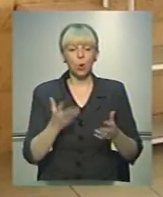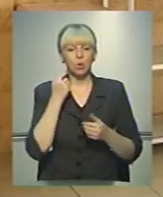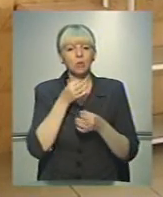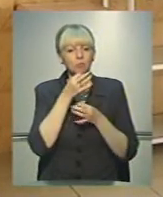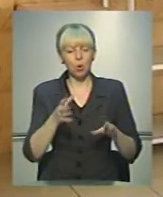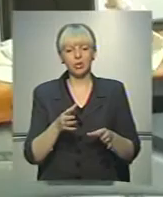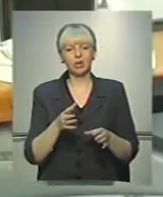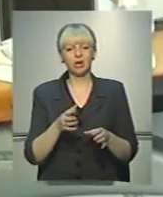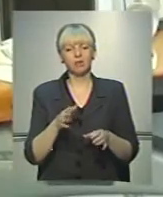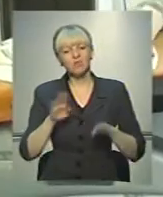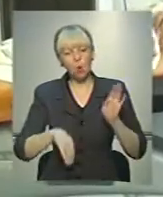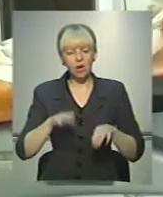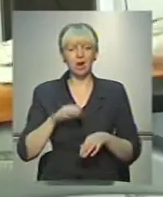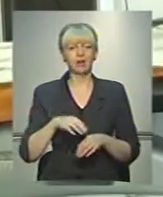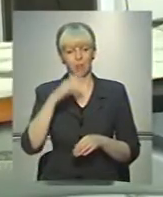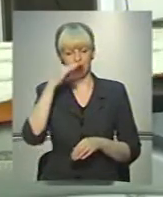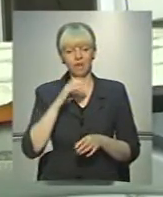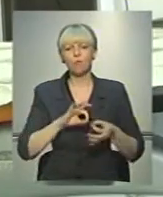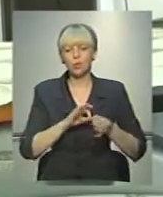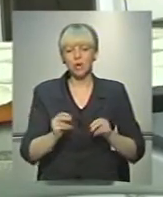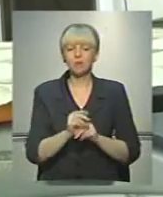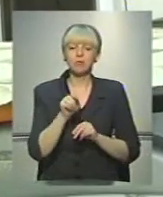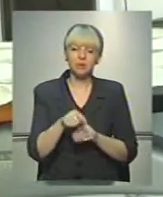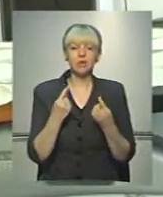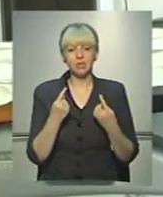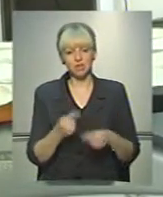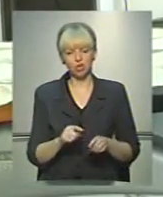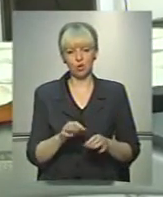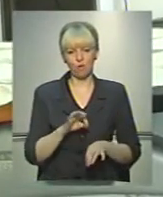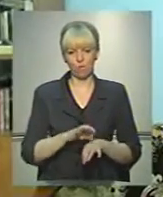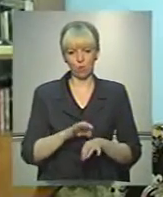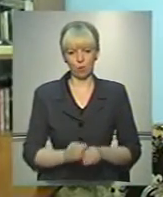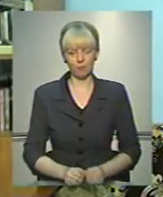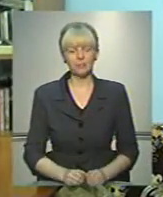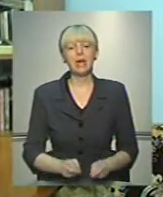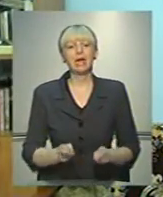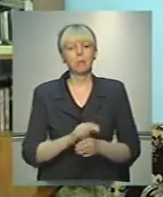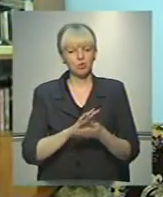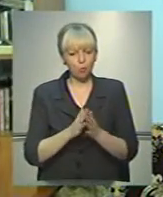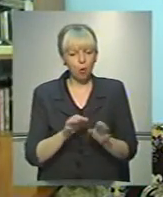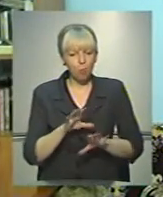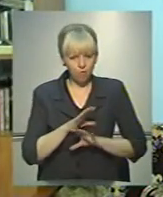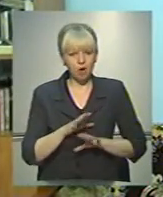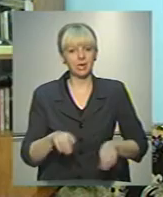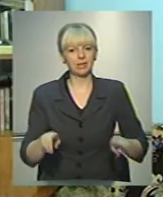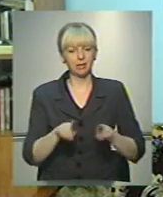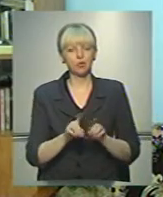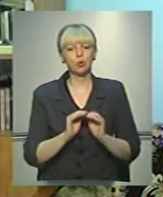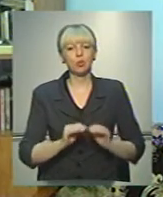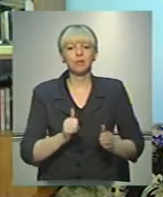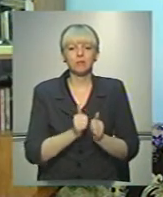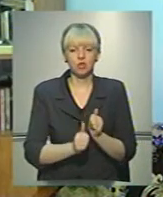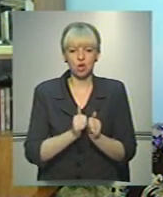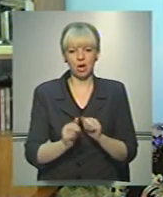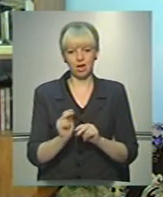будь-яке зволікання батьків ускладнює лікування тієї чи іншої хвороби. Безумовно, буває таке, що дітки